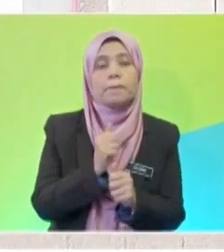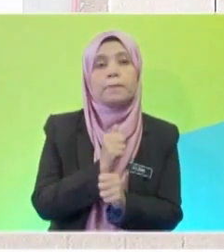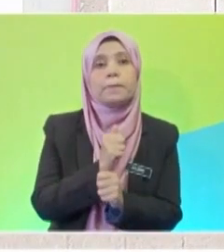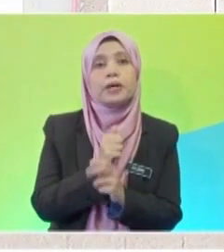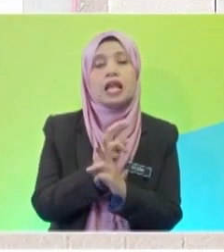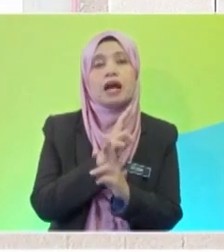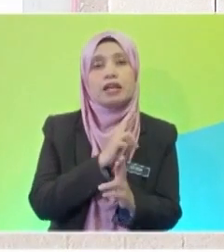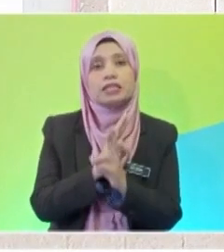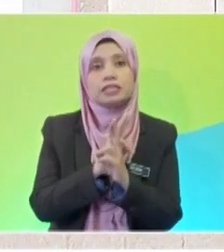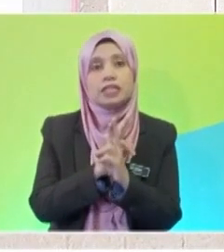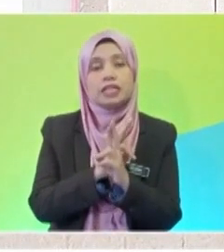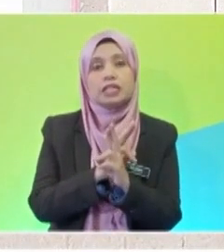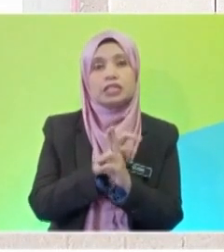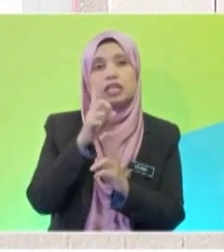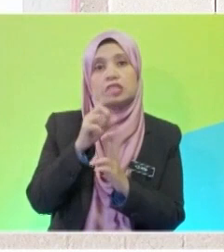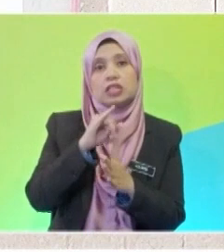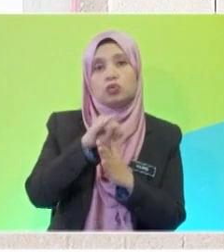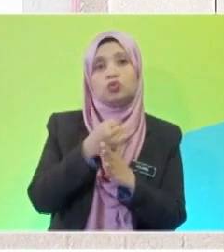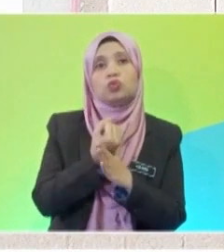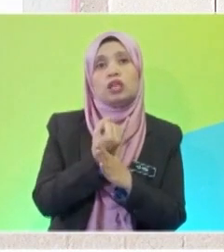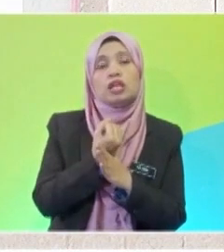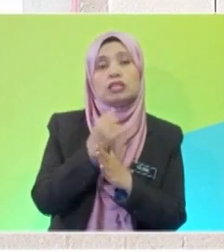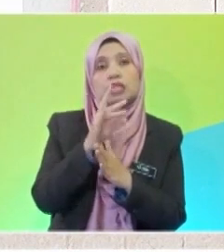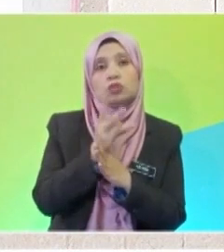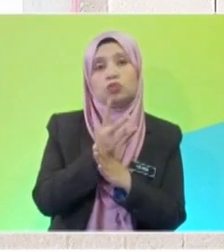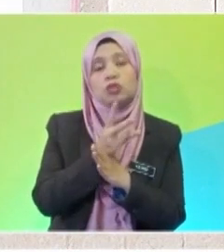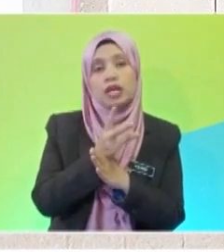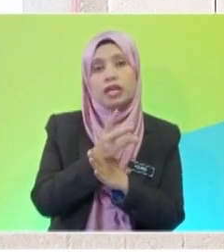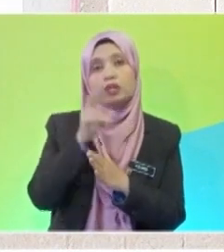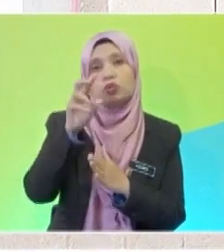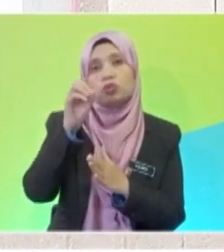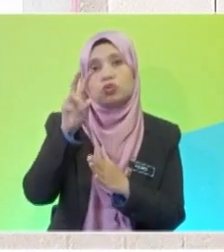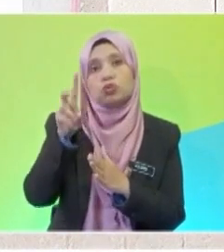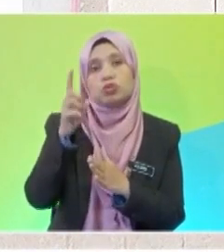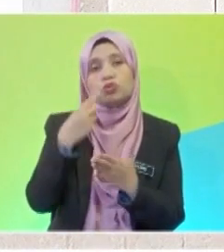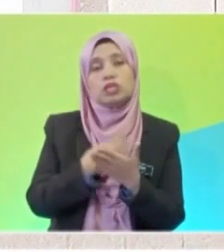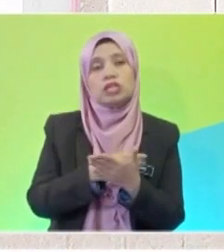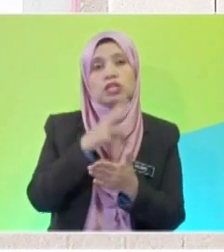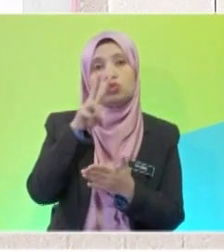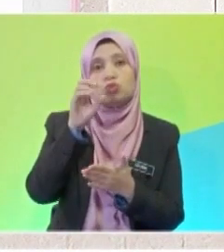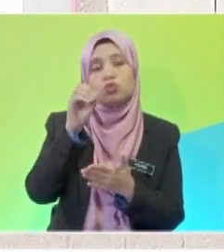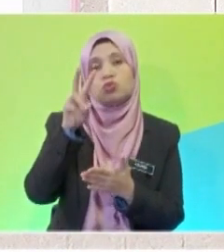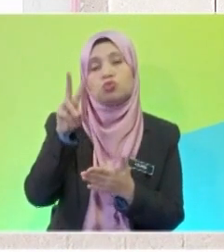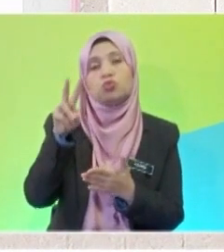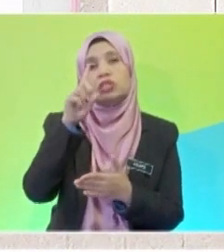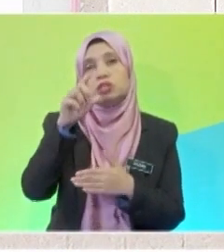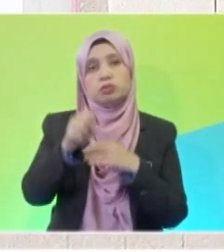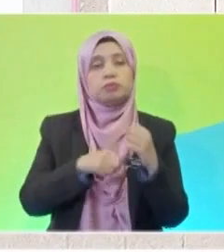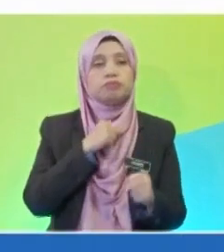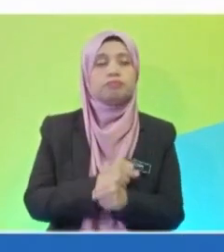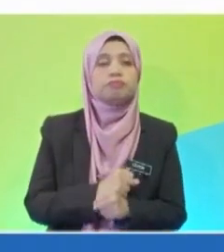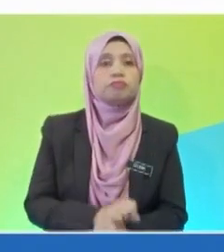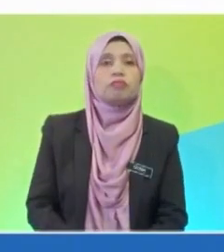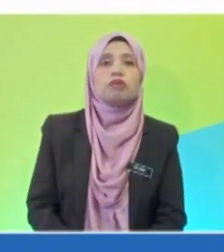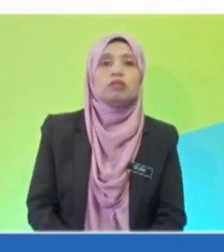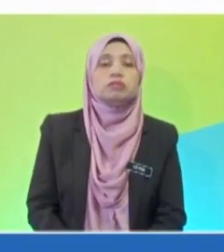akhir. 1 Julai 2021 adalah awal. Baki awal 30 Jun 2022 adalah akhir. Setahun. Okey, kita